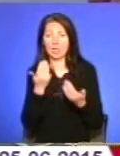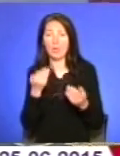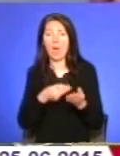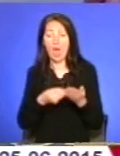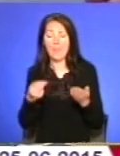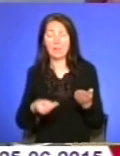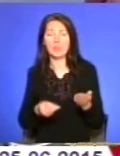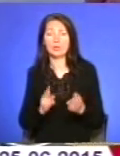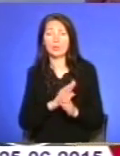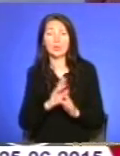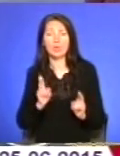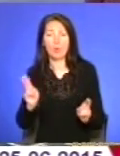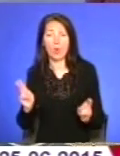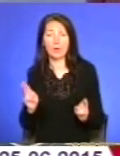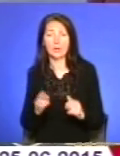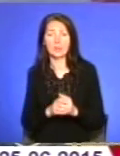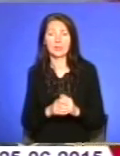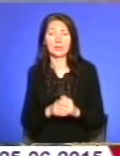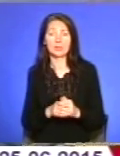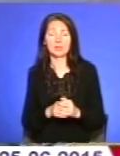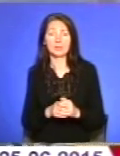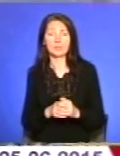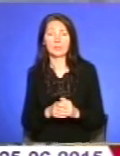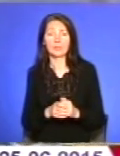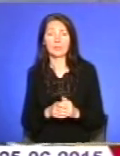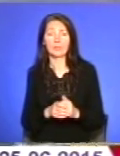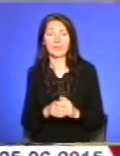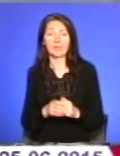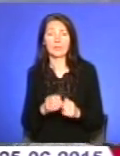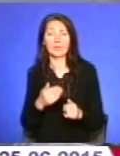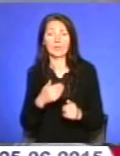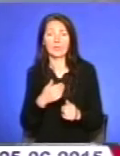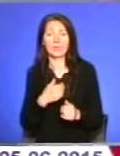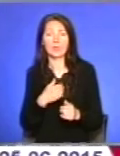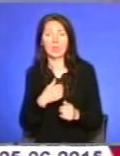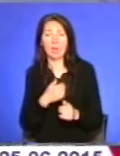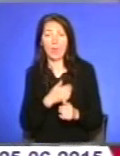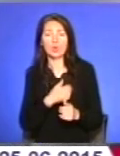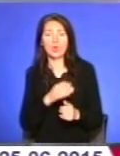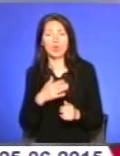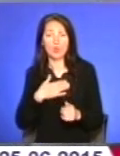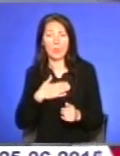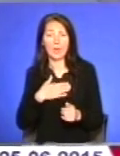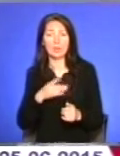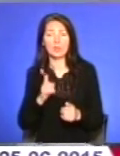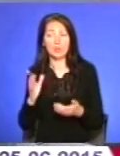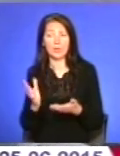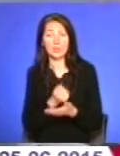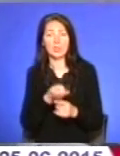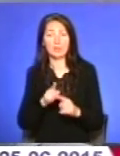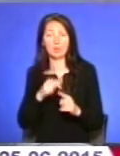підпису нікого. Що ви пропонуєте? Я пропоную, щоб ми, те, що ми в 2014